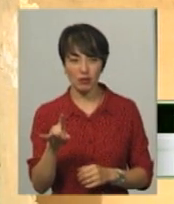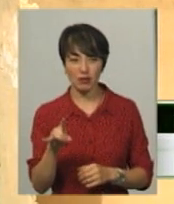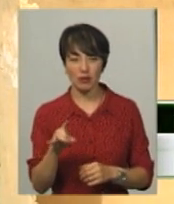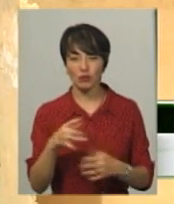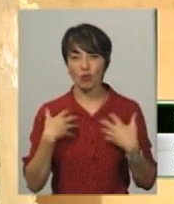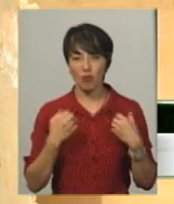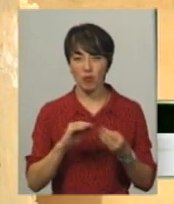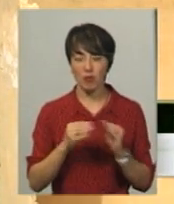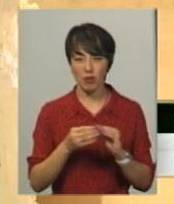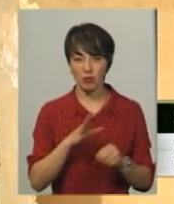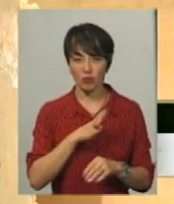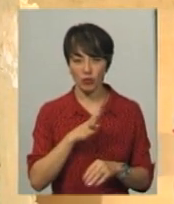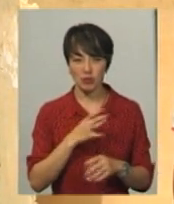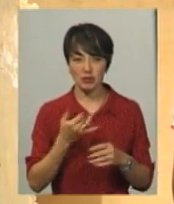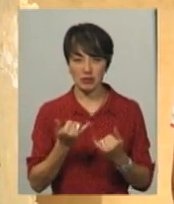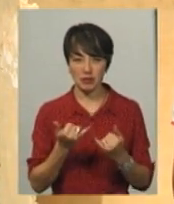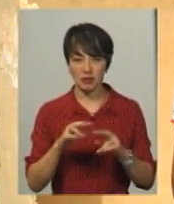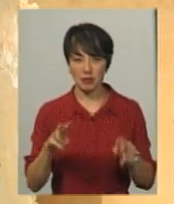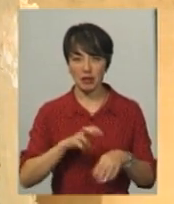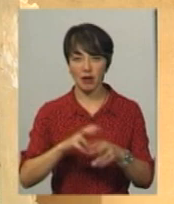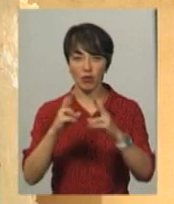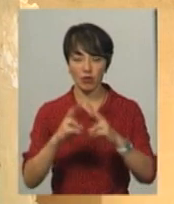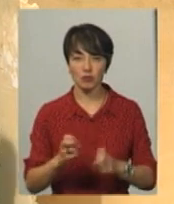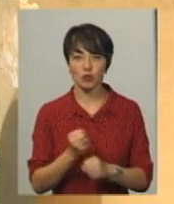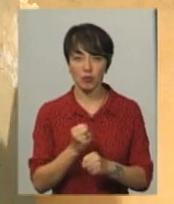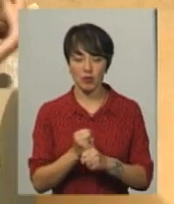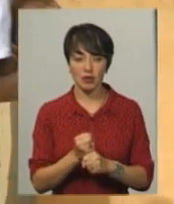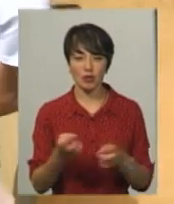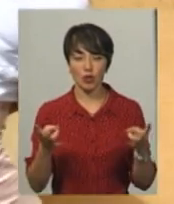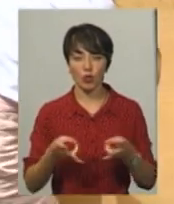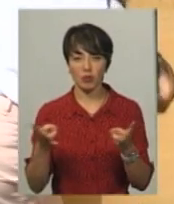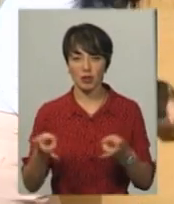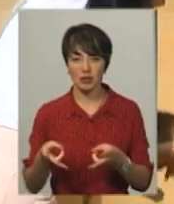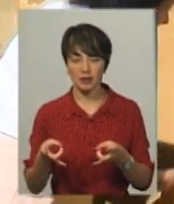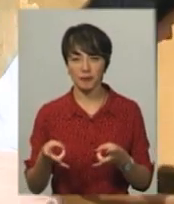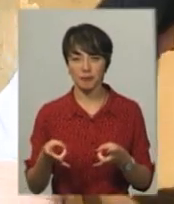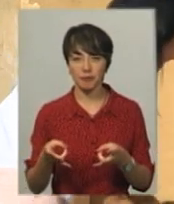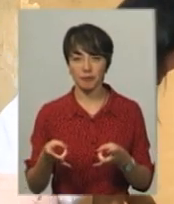могли, як знали. То от зараз так само лікар його оглянув, зробили там необхідну,